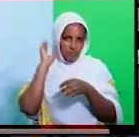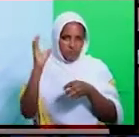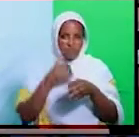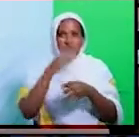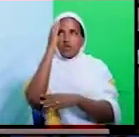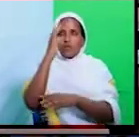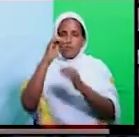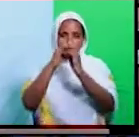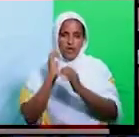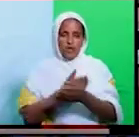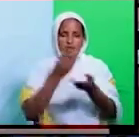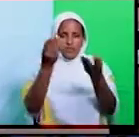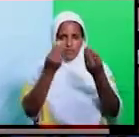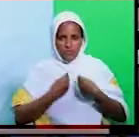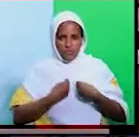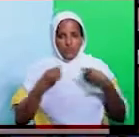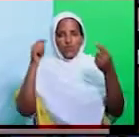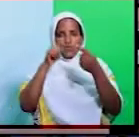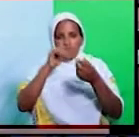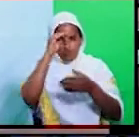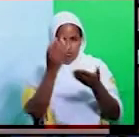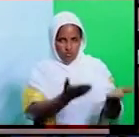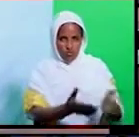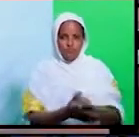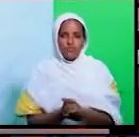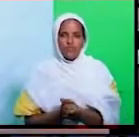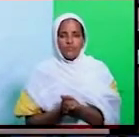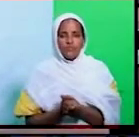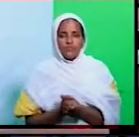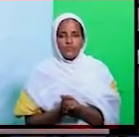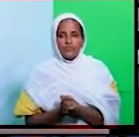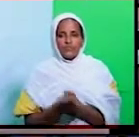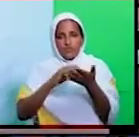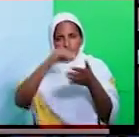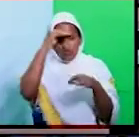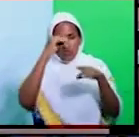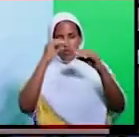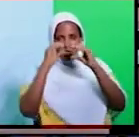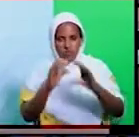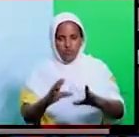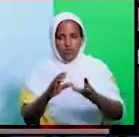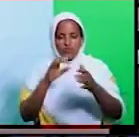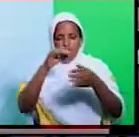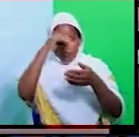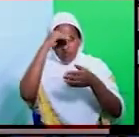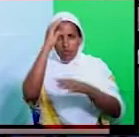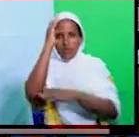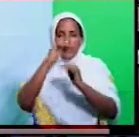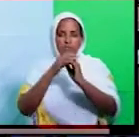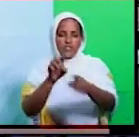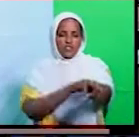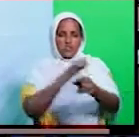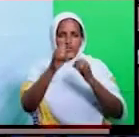የሚጠቅመንን በረከቱን ሕይወቱን ትተን ከአቅማችን በላይ የሆነውን ስሙን፣ ባህሪውን፣ ህልውናውን፣ የረቀቀውን